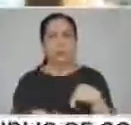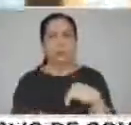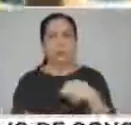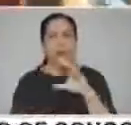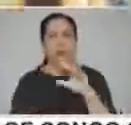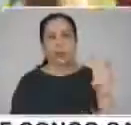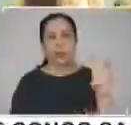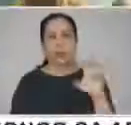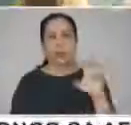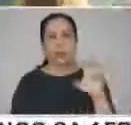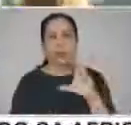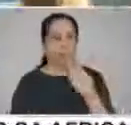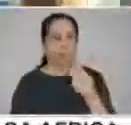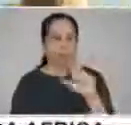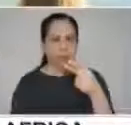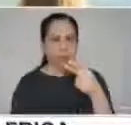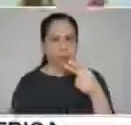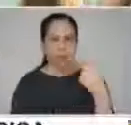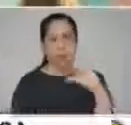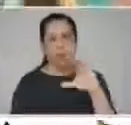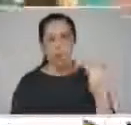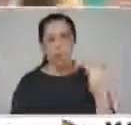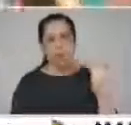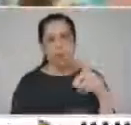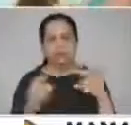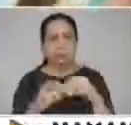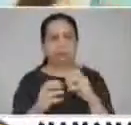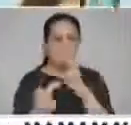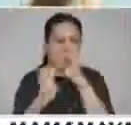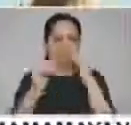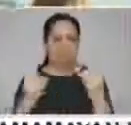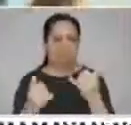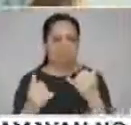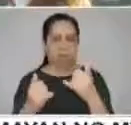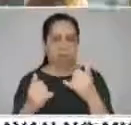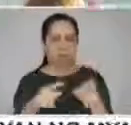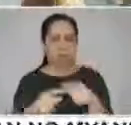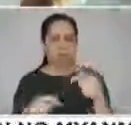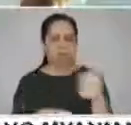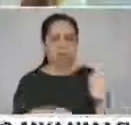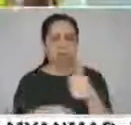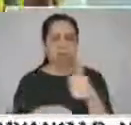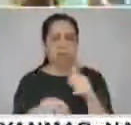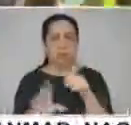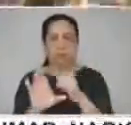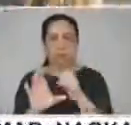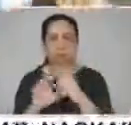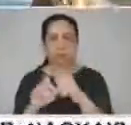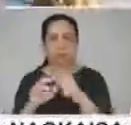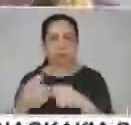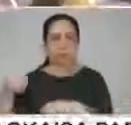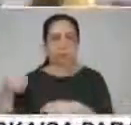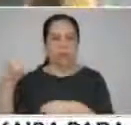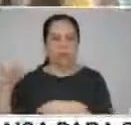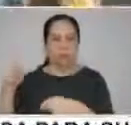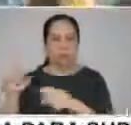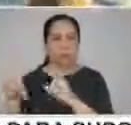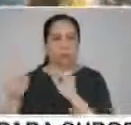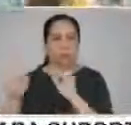natitikitan natin. So, ibig sabihin na medyo natuto na yung mga ibang mga bus drivers at saka